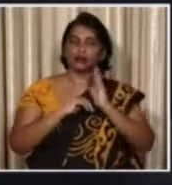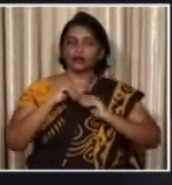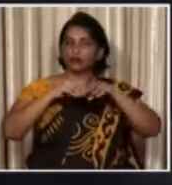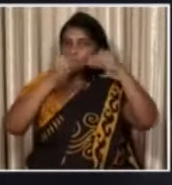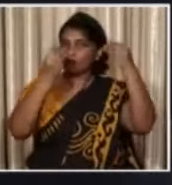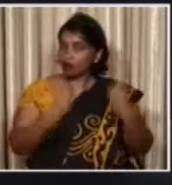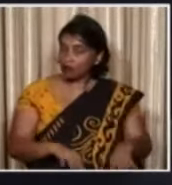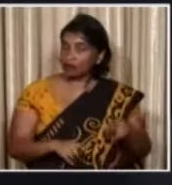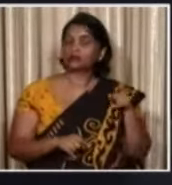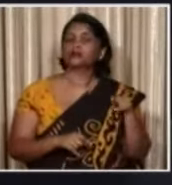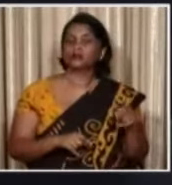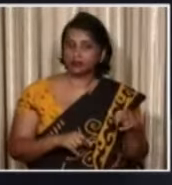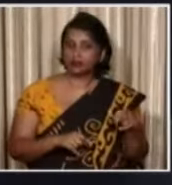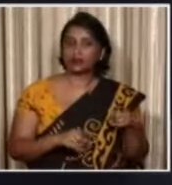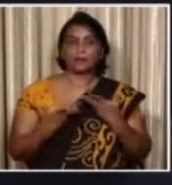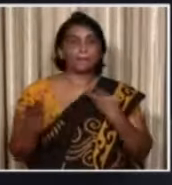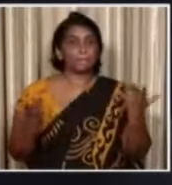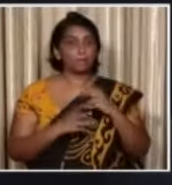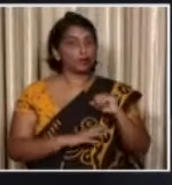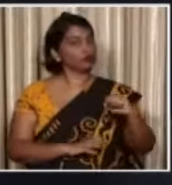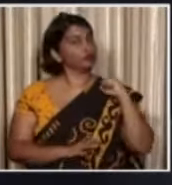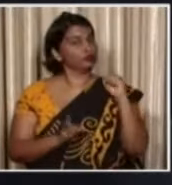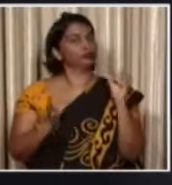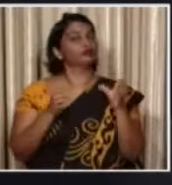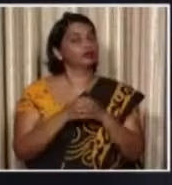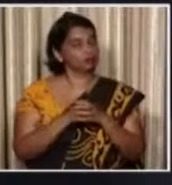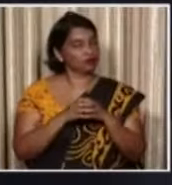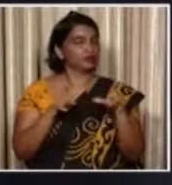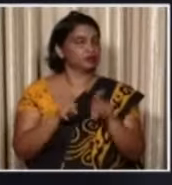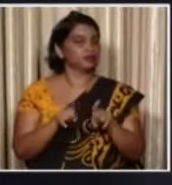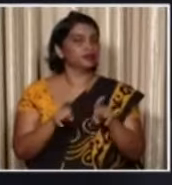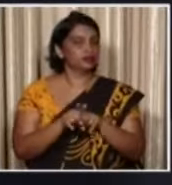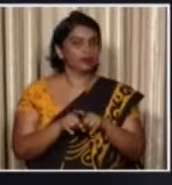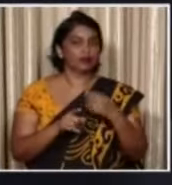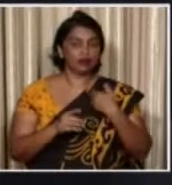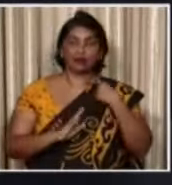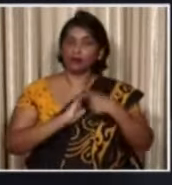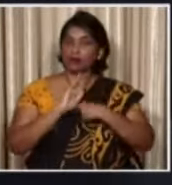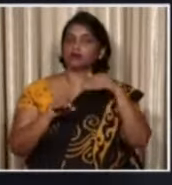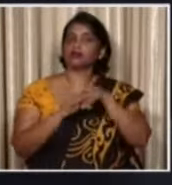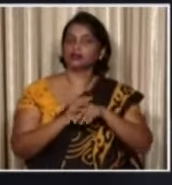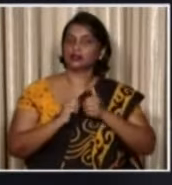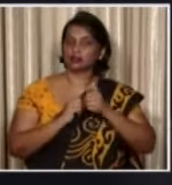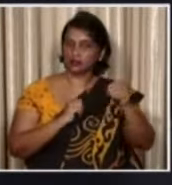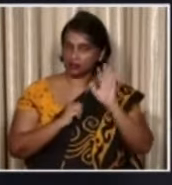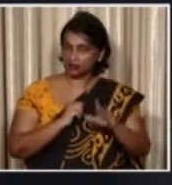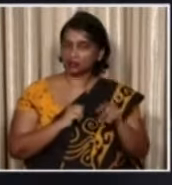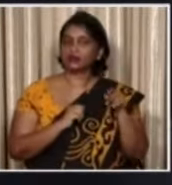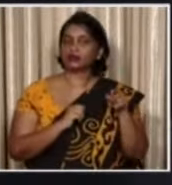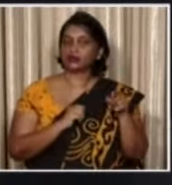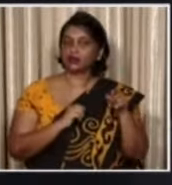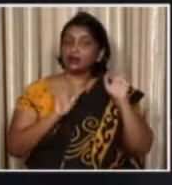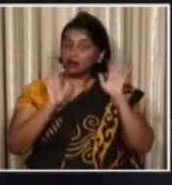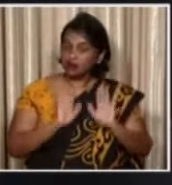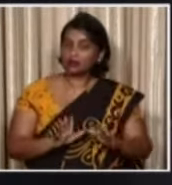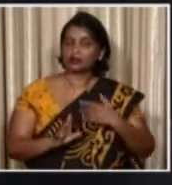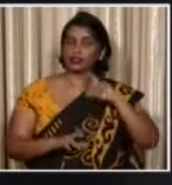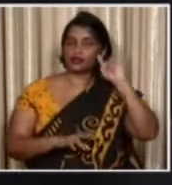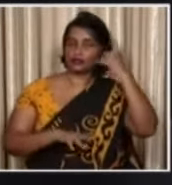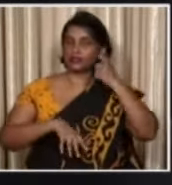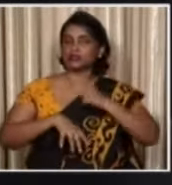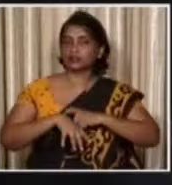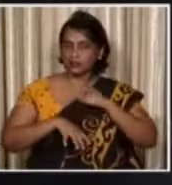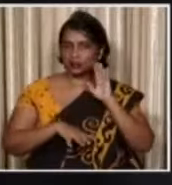බිද දමන්නට බැරි බලවත් පක්ෂයක් හැටියට මගේ රට තුල ක්‍රියාත්මක වුණා Namut Patama